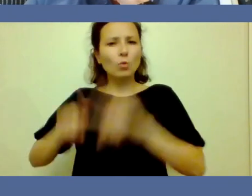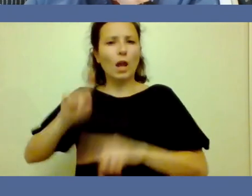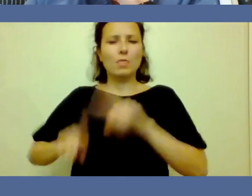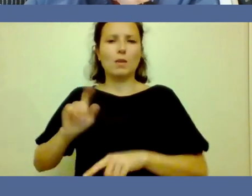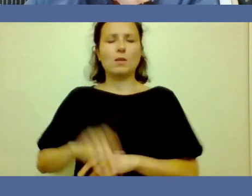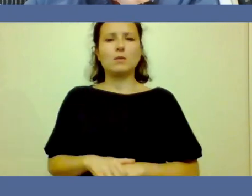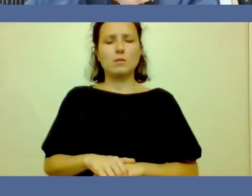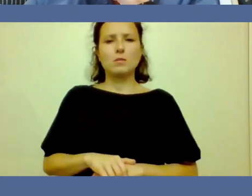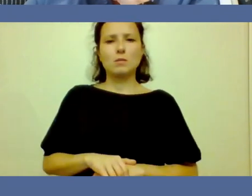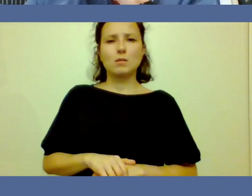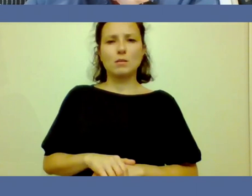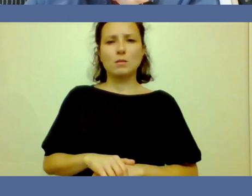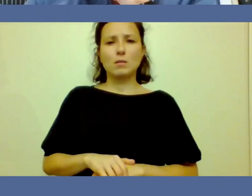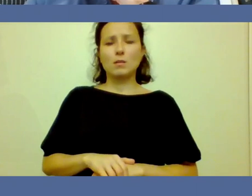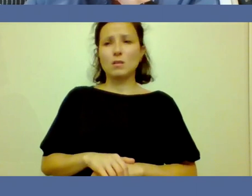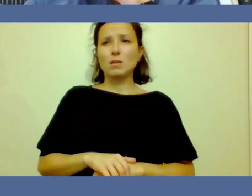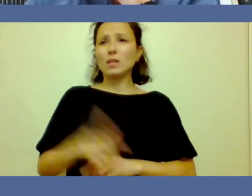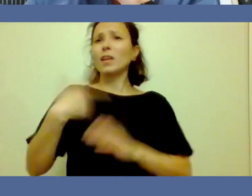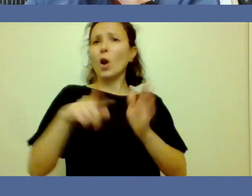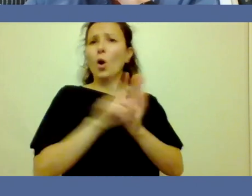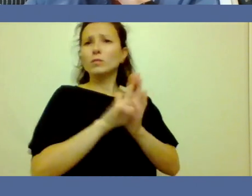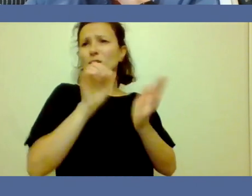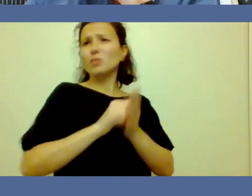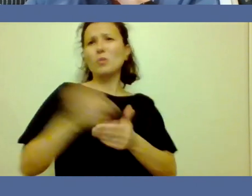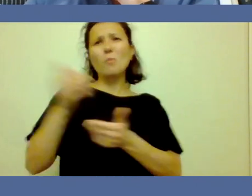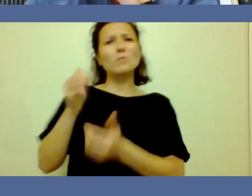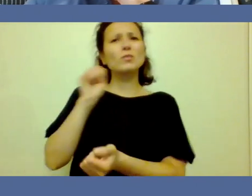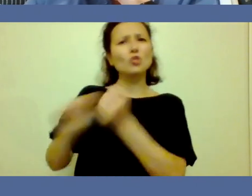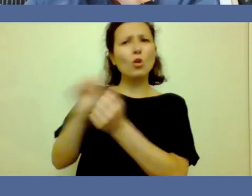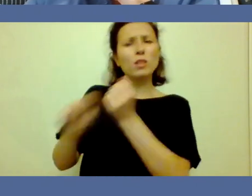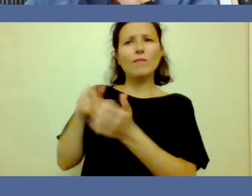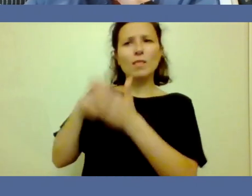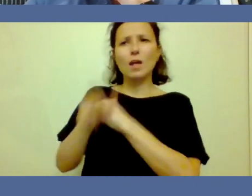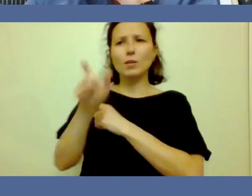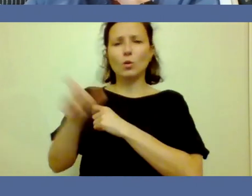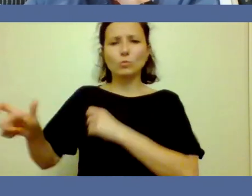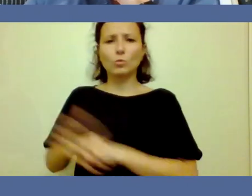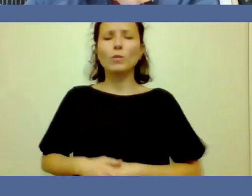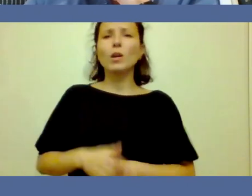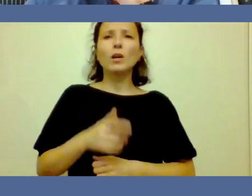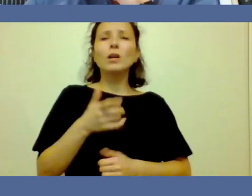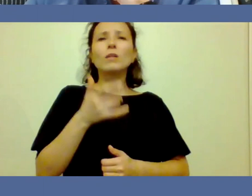wręcz jakby im może zaszkodzić. To będzie rodzaj inwazji, kiedy ktoś będzie panu mówił, jak pan ma pisać.